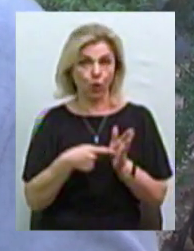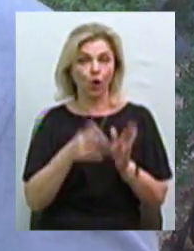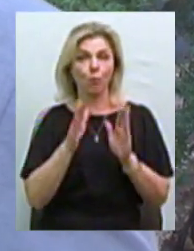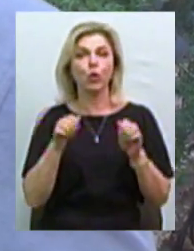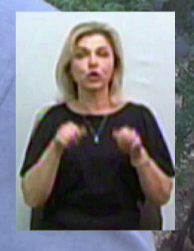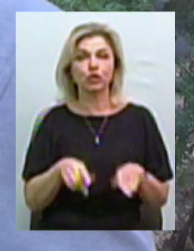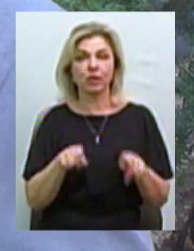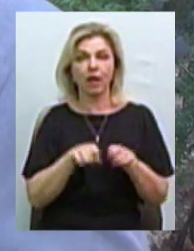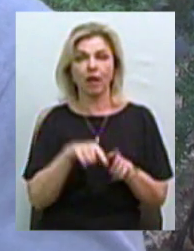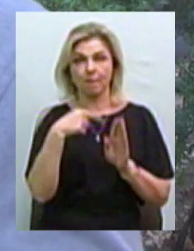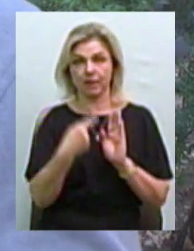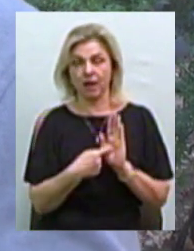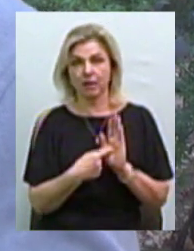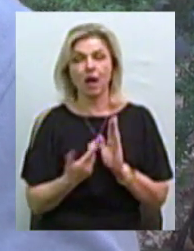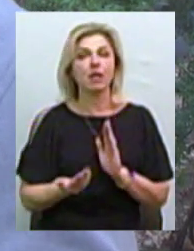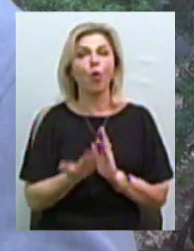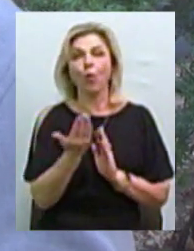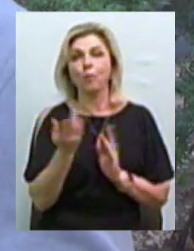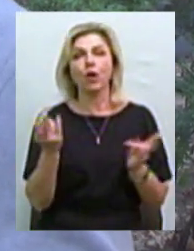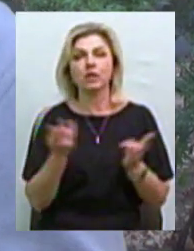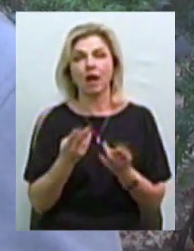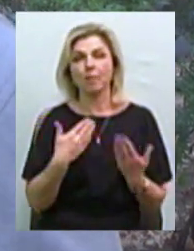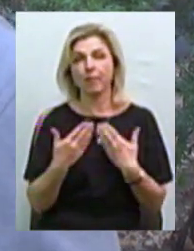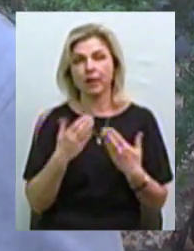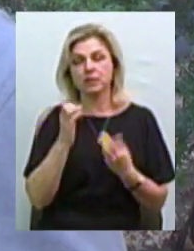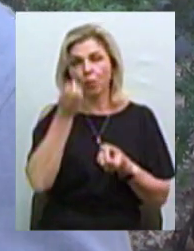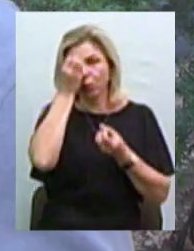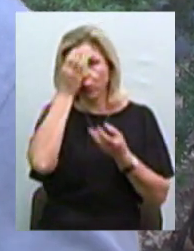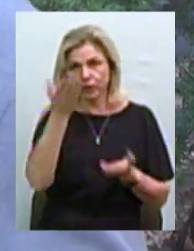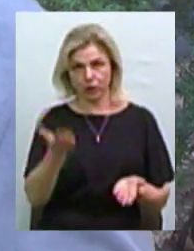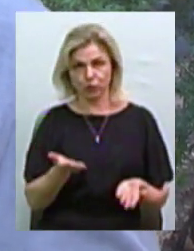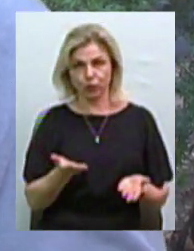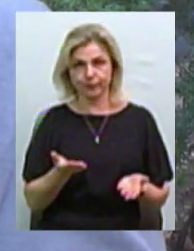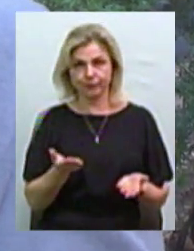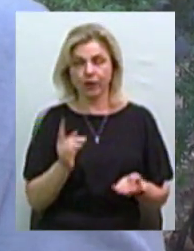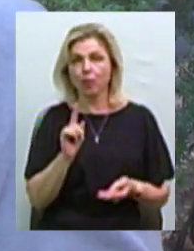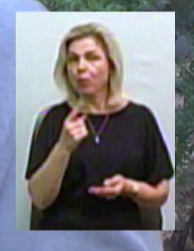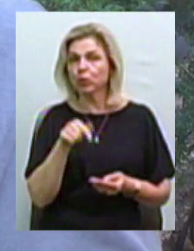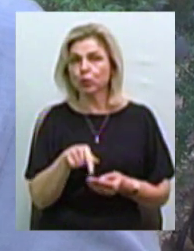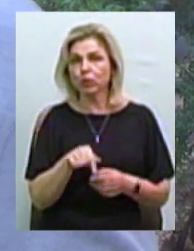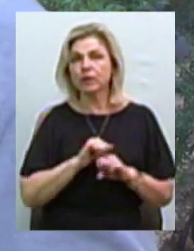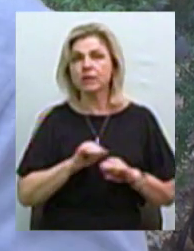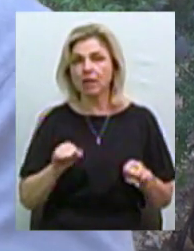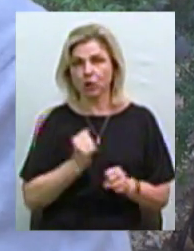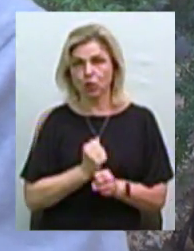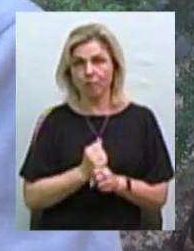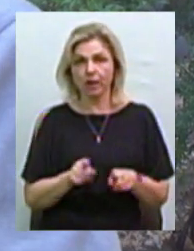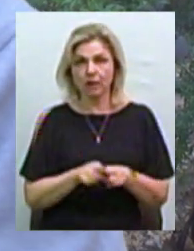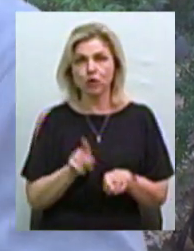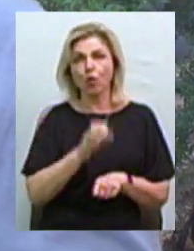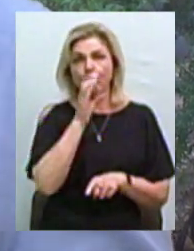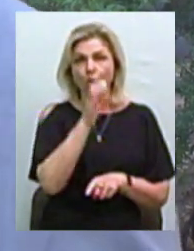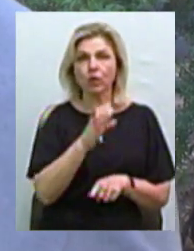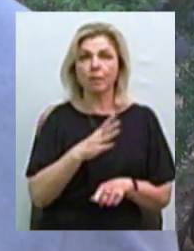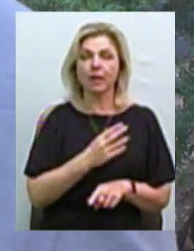питання, якому треба підійти з мудрістю. Бо тут не можна зробити так, щоб і вовки були